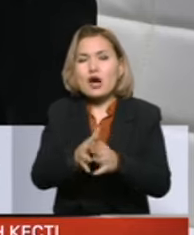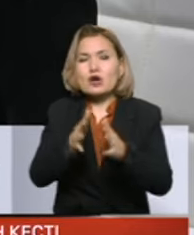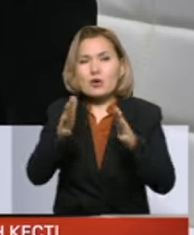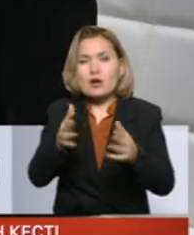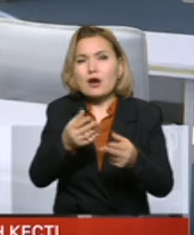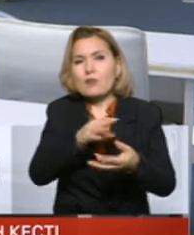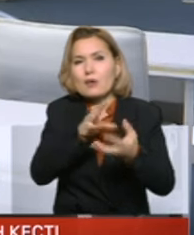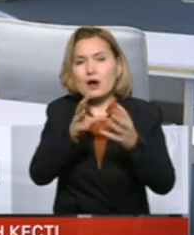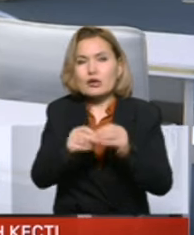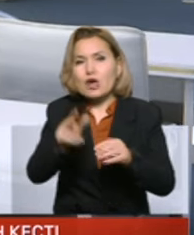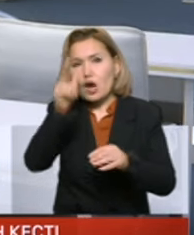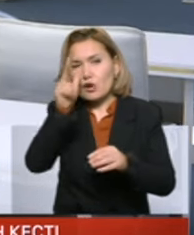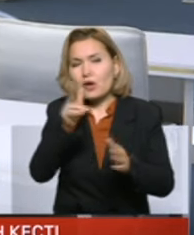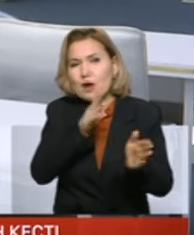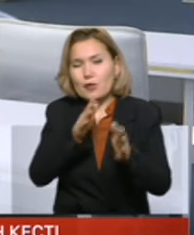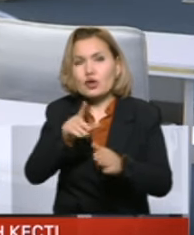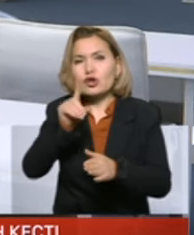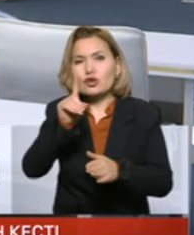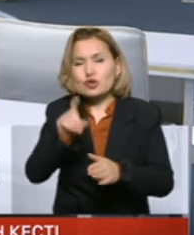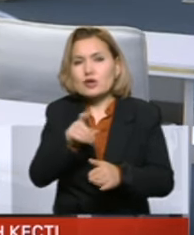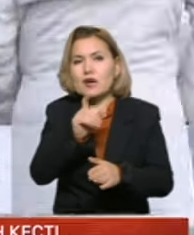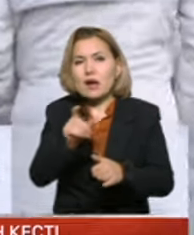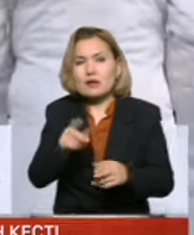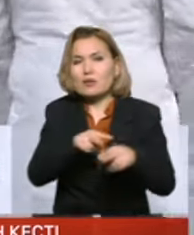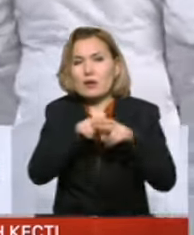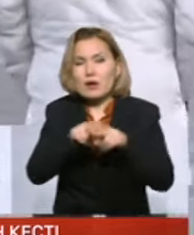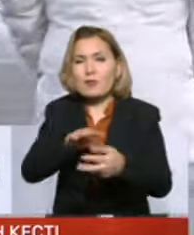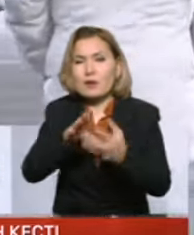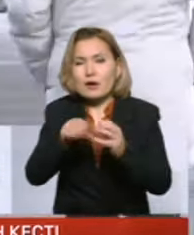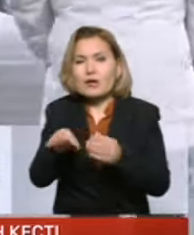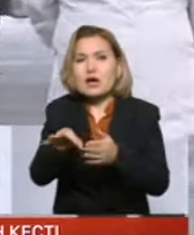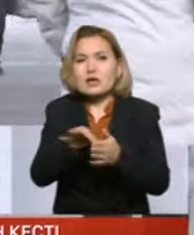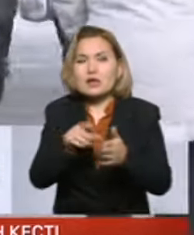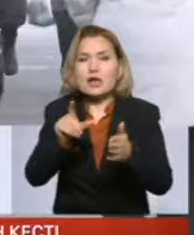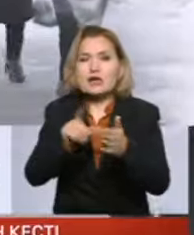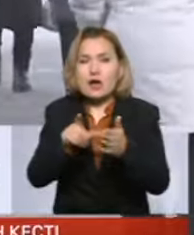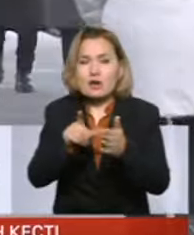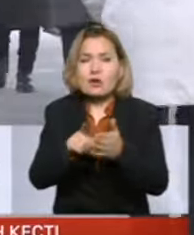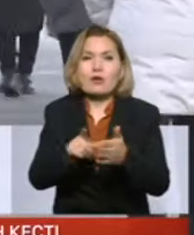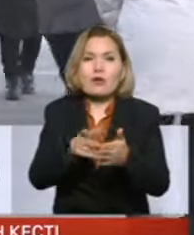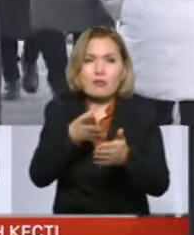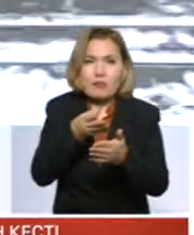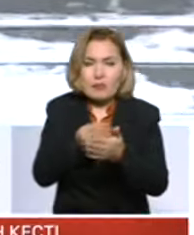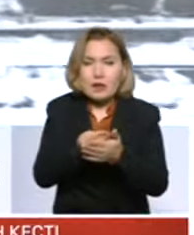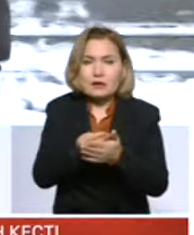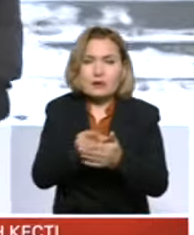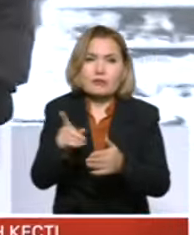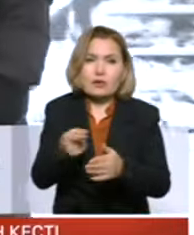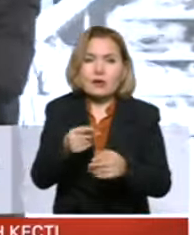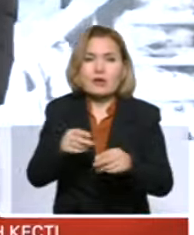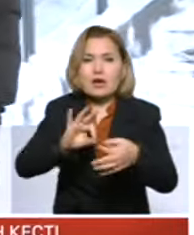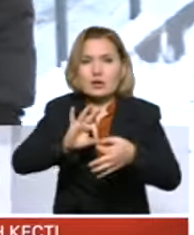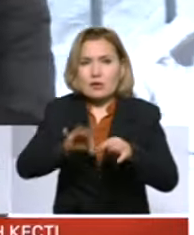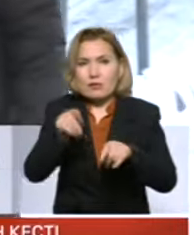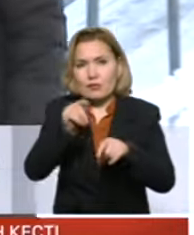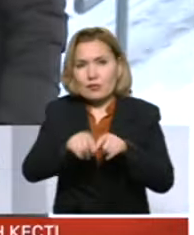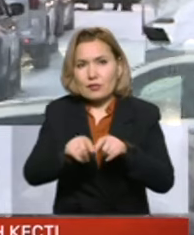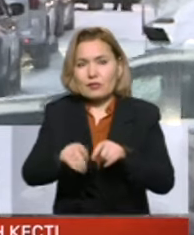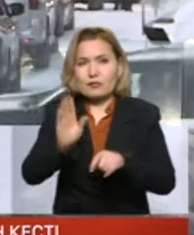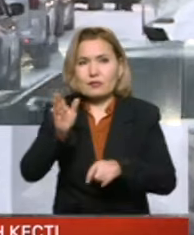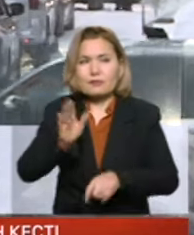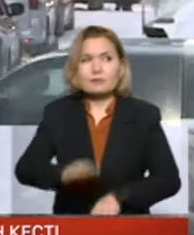айтылғандай 3 ай қатарынан 100-ден асып, 300 болса, бірден салық төлеуге ешкім мәжбүрлемейді. Алдымен анықтау жұмыстары